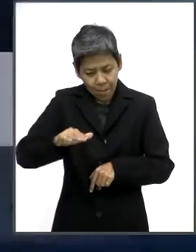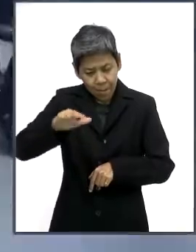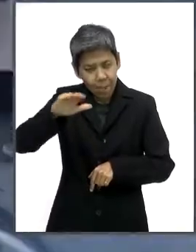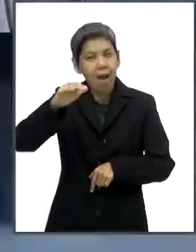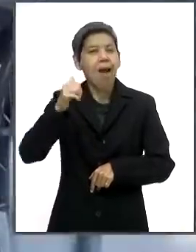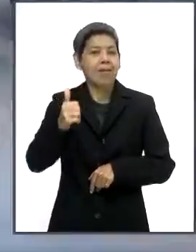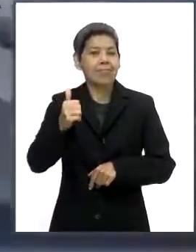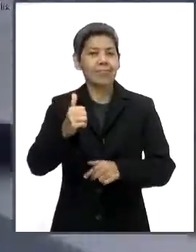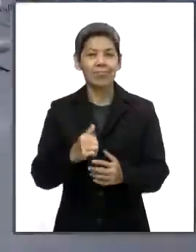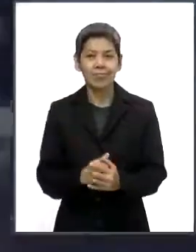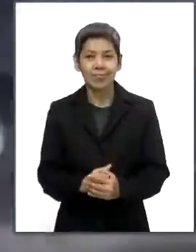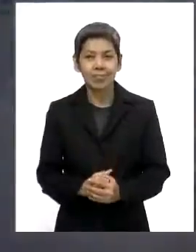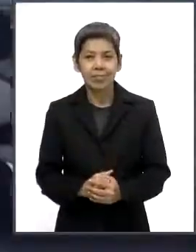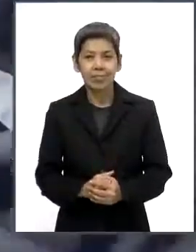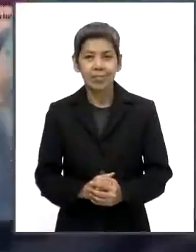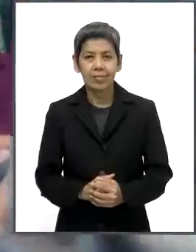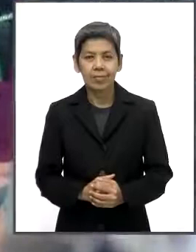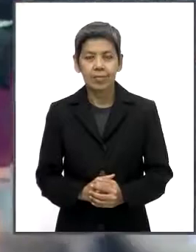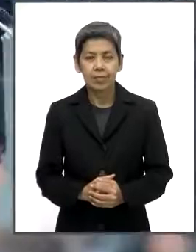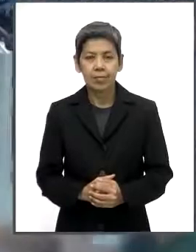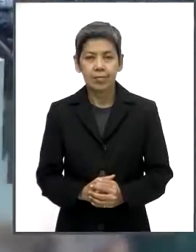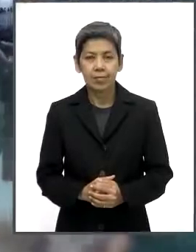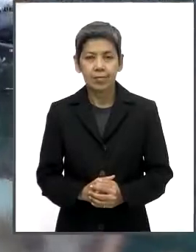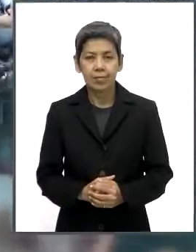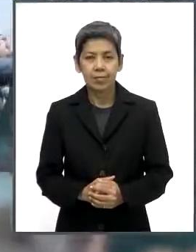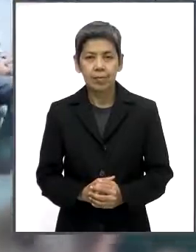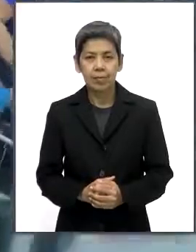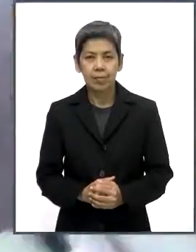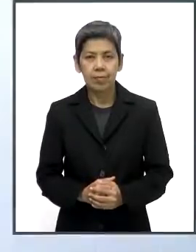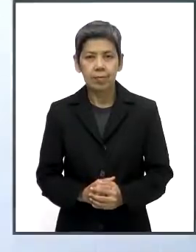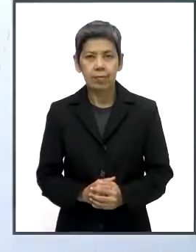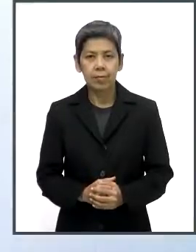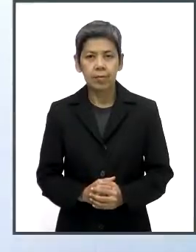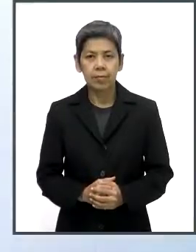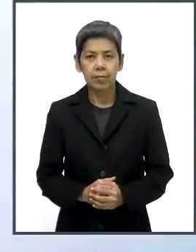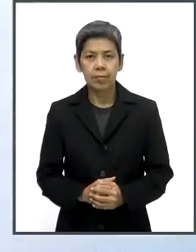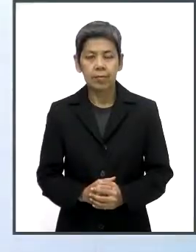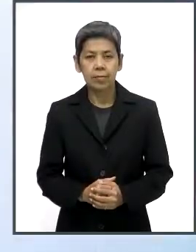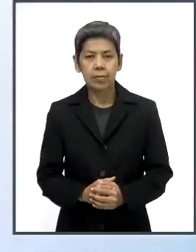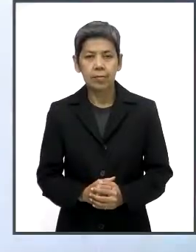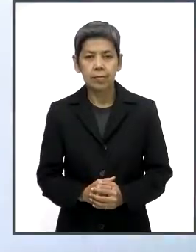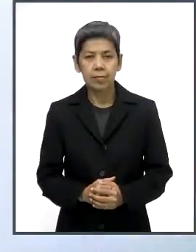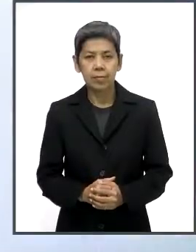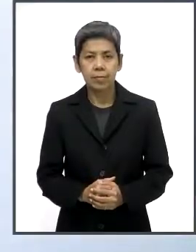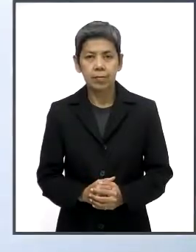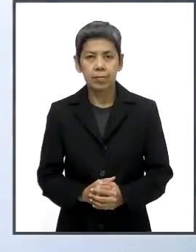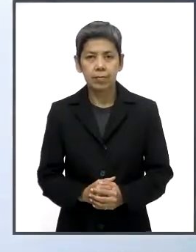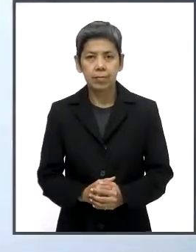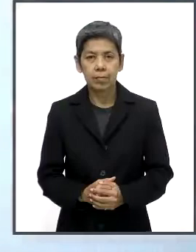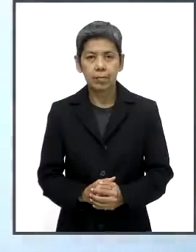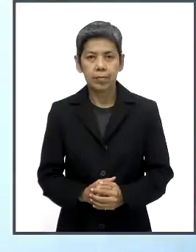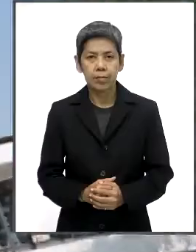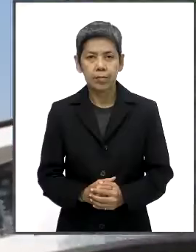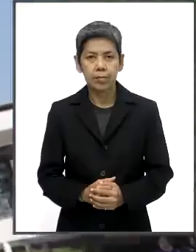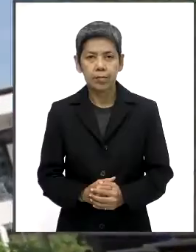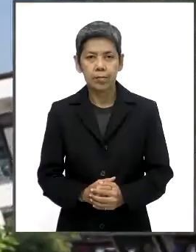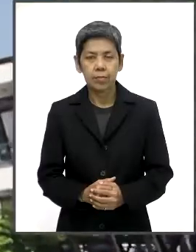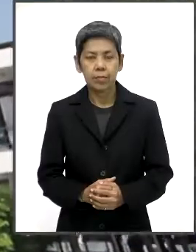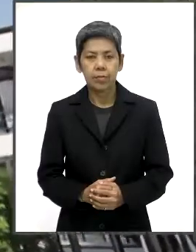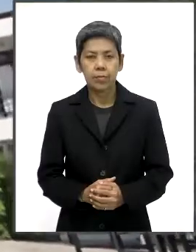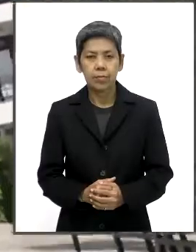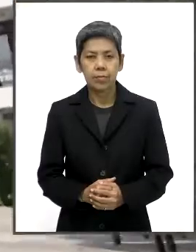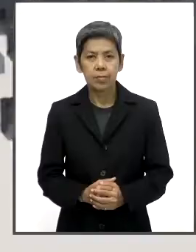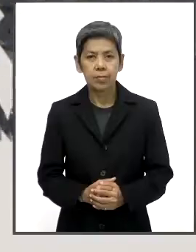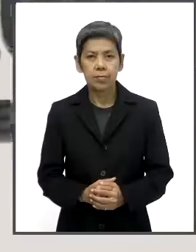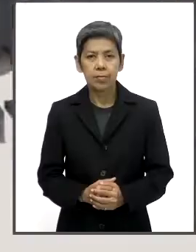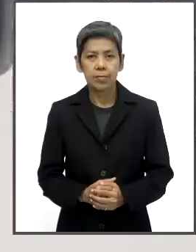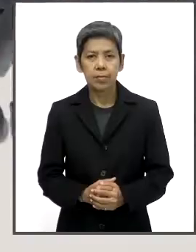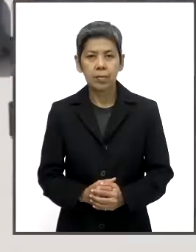ได้